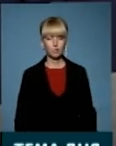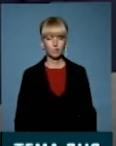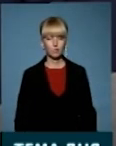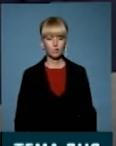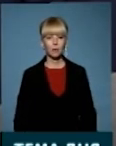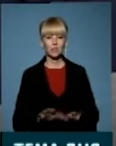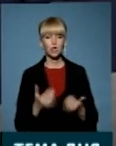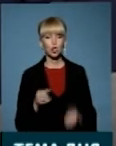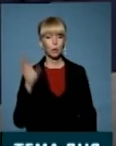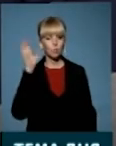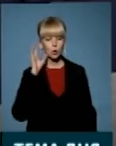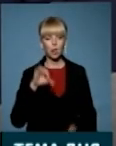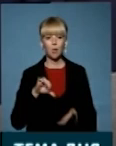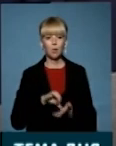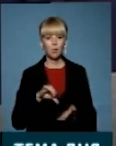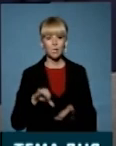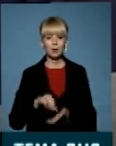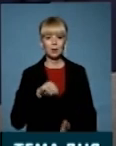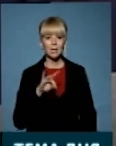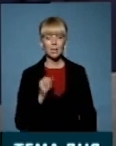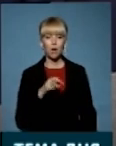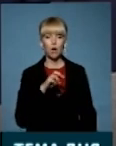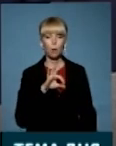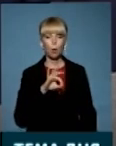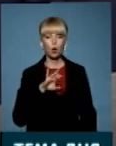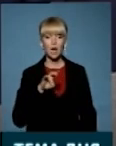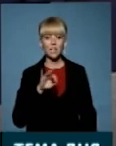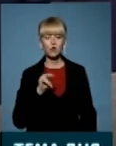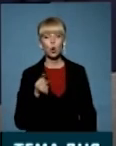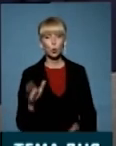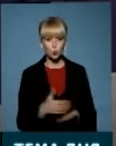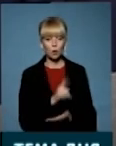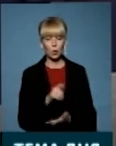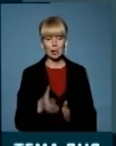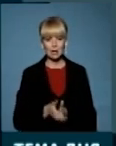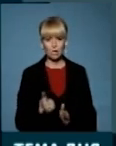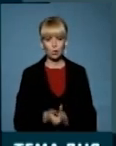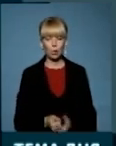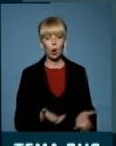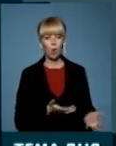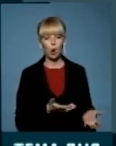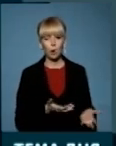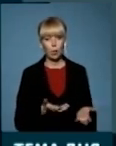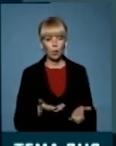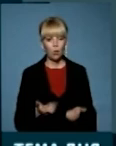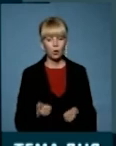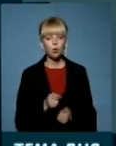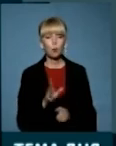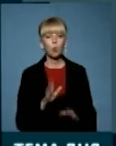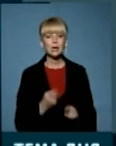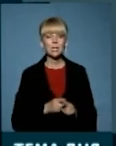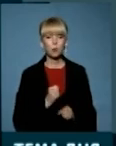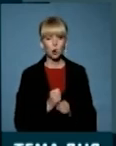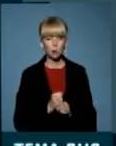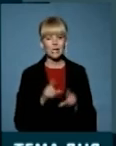І давайте ще послухаємо представників ТРЦ «Боянівка», от чи усунули вони недоліки. Отримали. І що ви будете з цим робити?